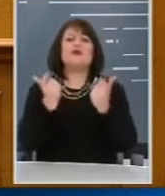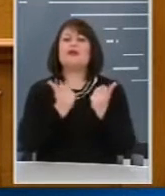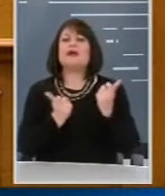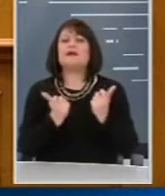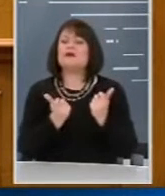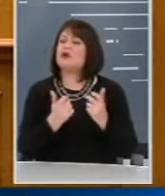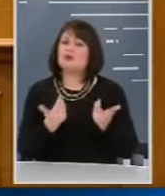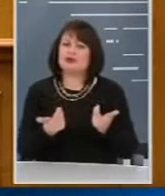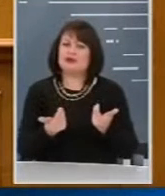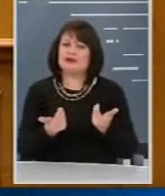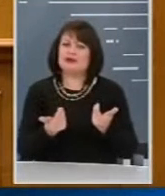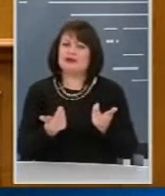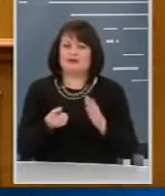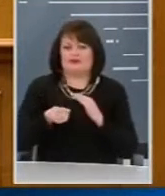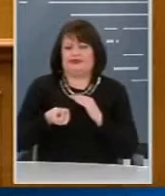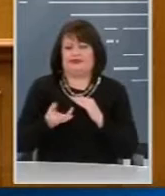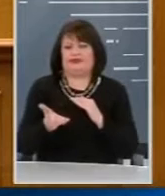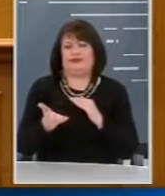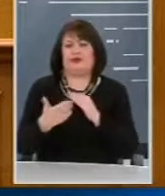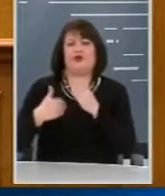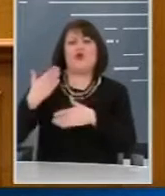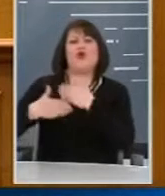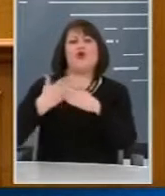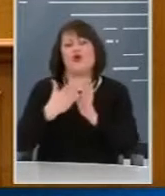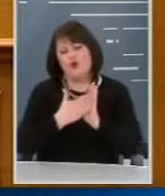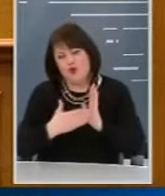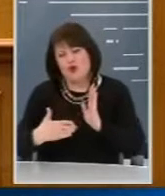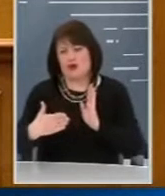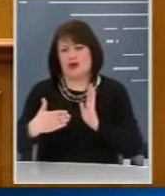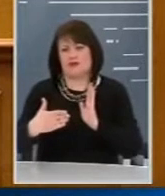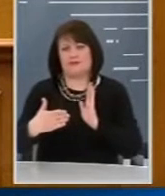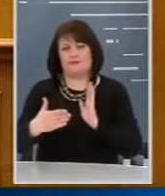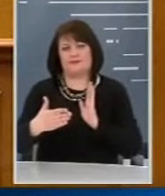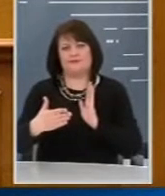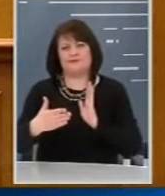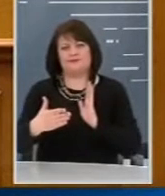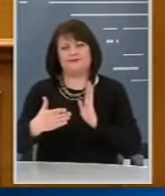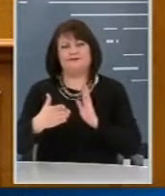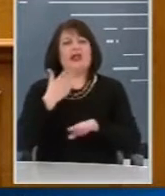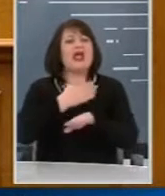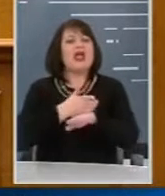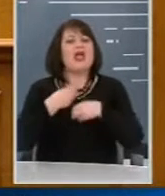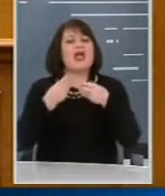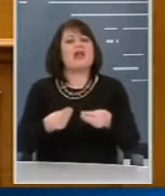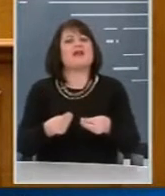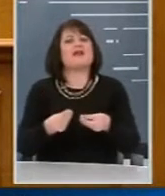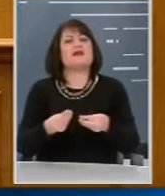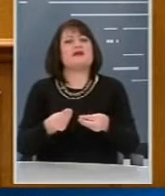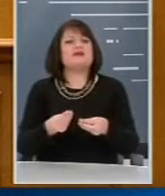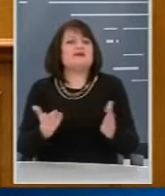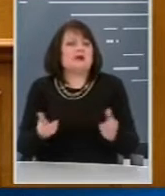δανειοδοτήθηκαν αθρώα μια ολόκληρη περίοδο, χωρίς εξασφαλίσεις και χωρίς καλύματα.